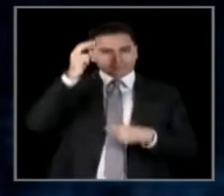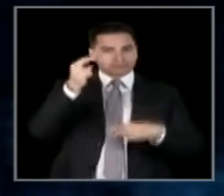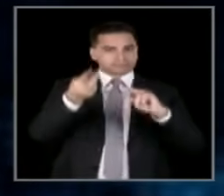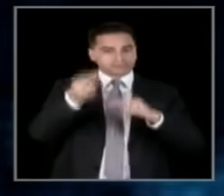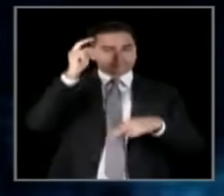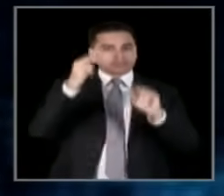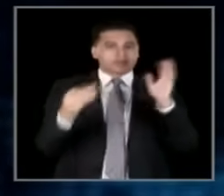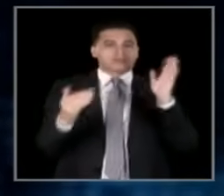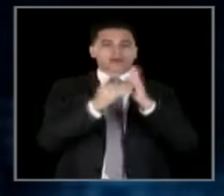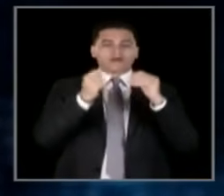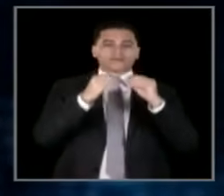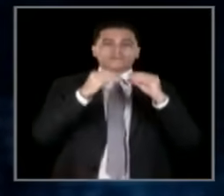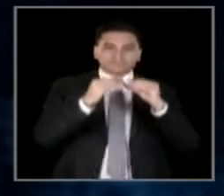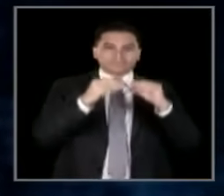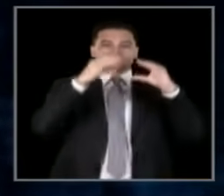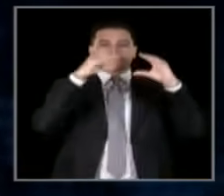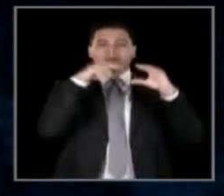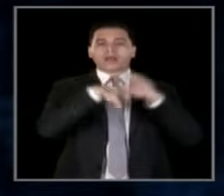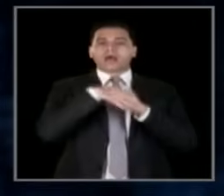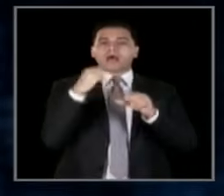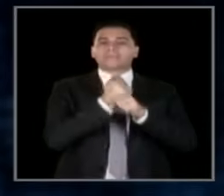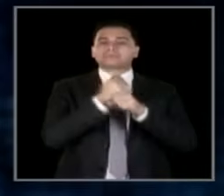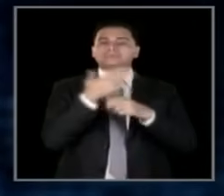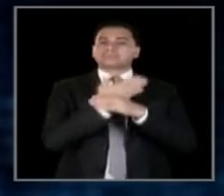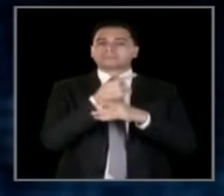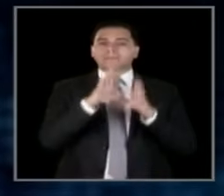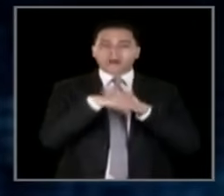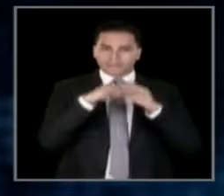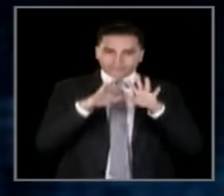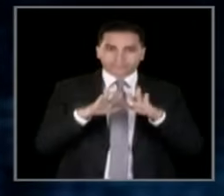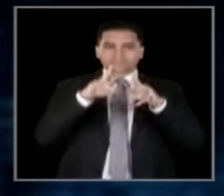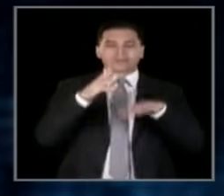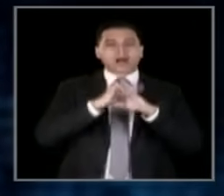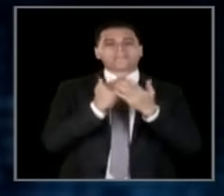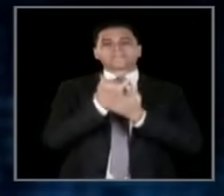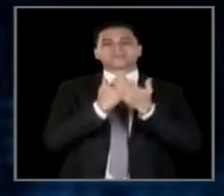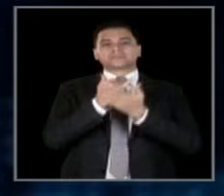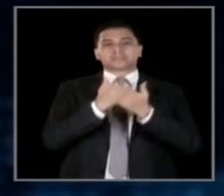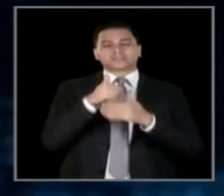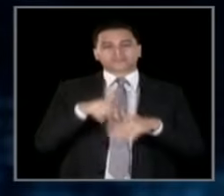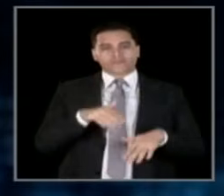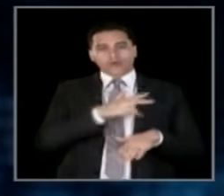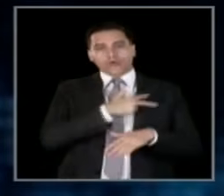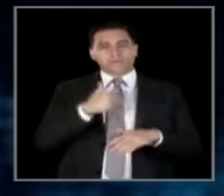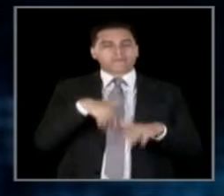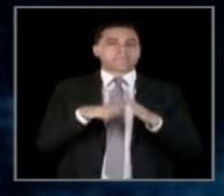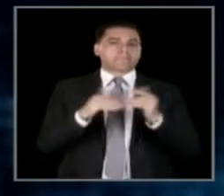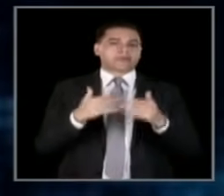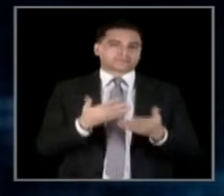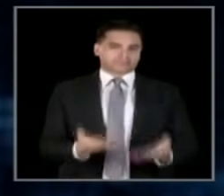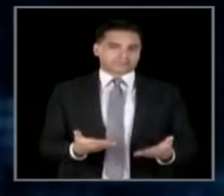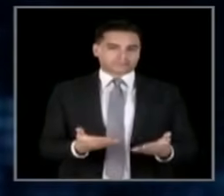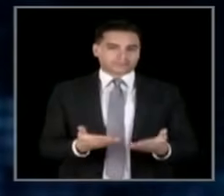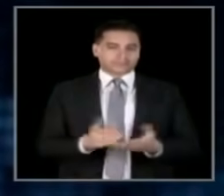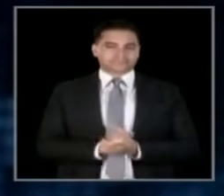وحيتضاعف الرقم وصولاً للمباراة النهائية. جميع المبالغ المالية في نهاية الموسم سوف تستثمر لتطوير المدارس